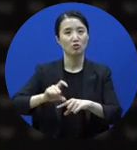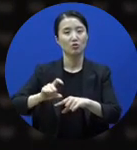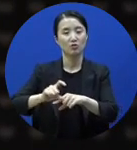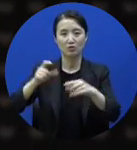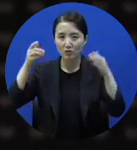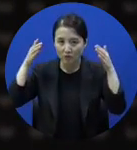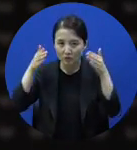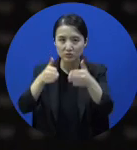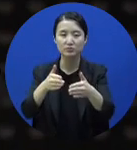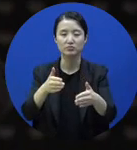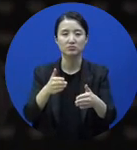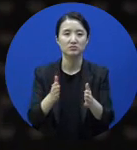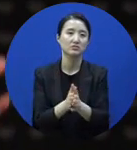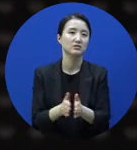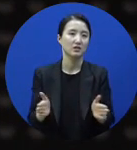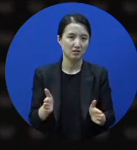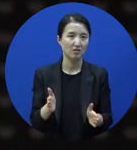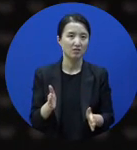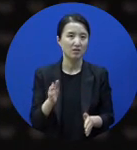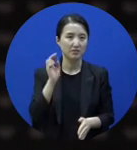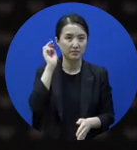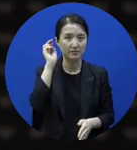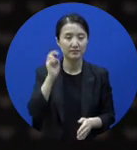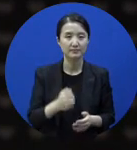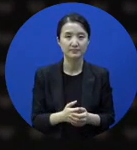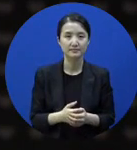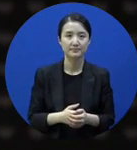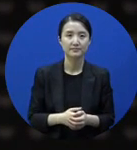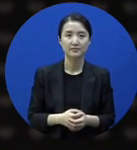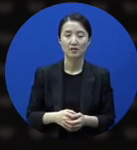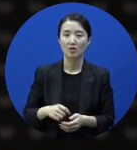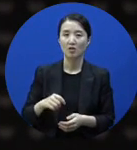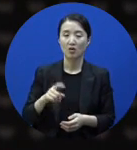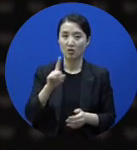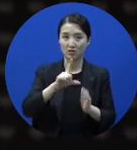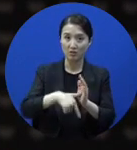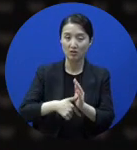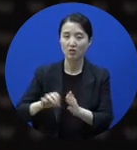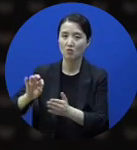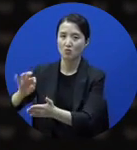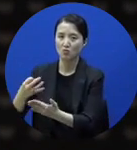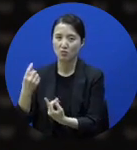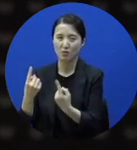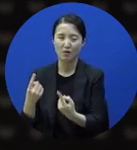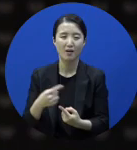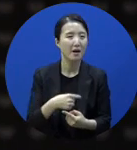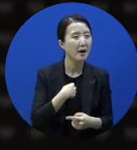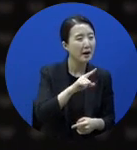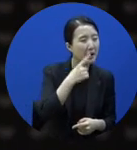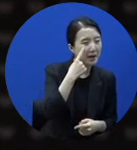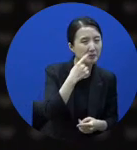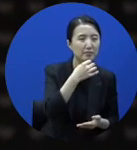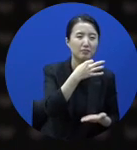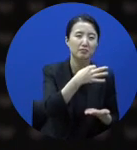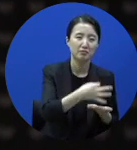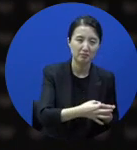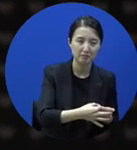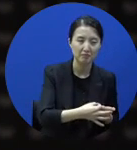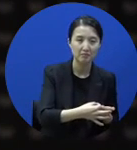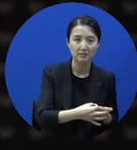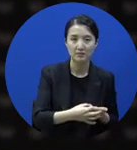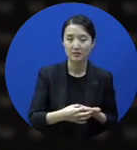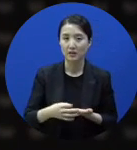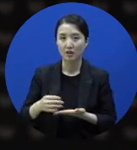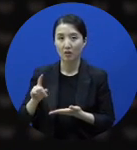자체 그러니까 메인 어떤 월급이 있어요. 월급보다 더 큰 사이드 프로젝트 금액이 나올 때가 있습니다. 한 번이 아니라 계속 나올